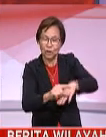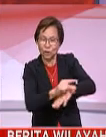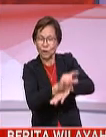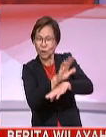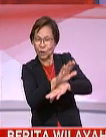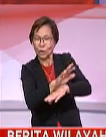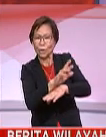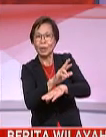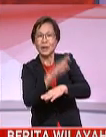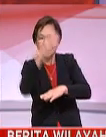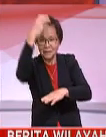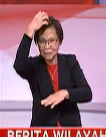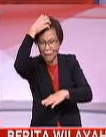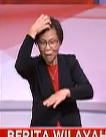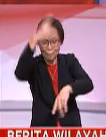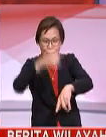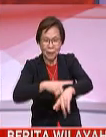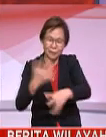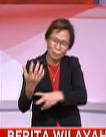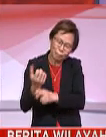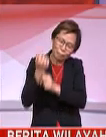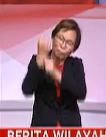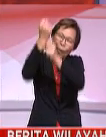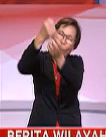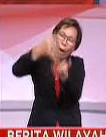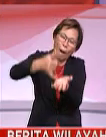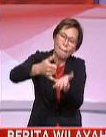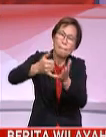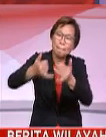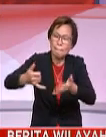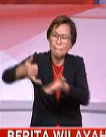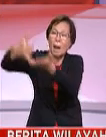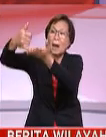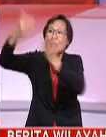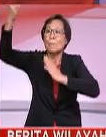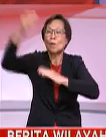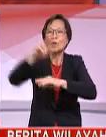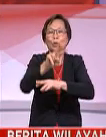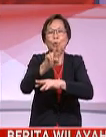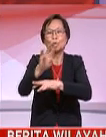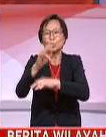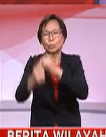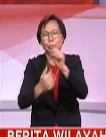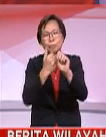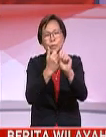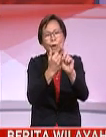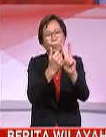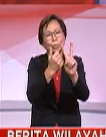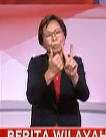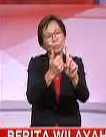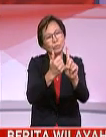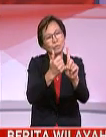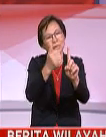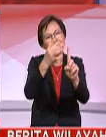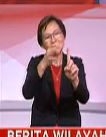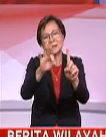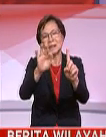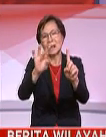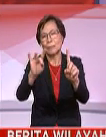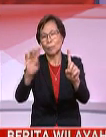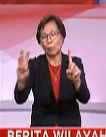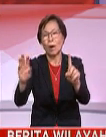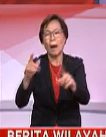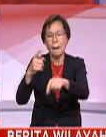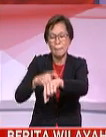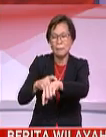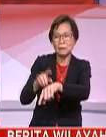digunakan The Red Giants ketika menjulang trofi Piala Malaysia ke-27 pada tahun 1986 ketika